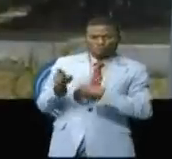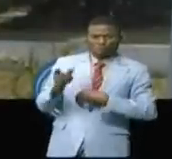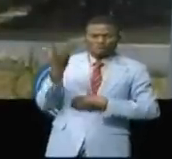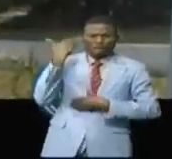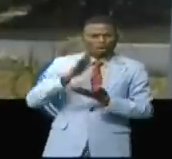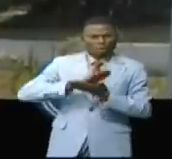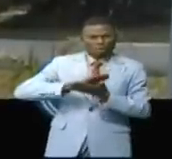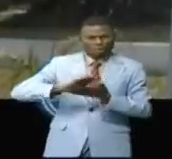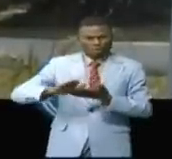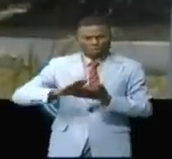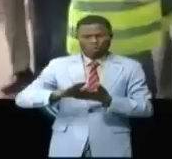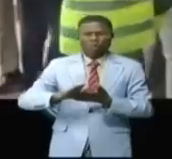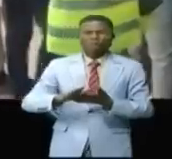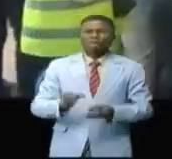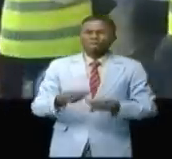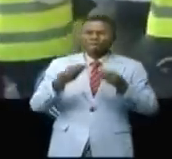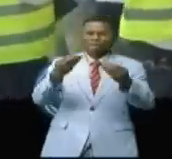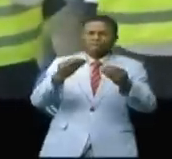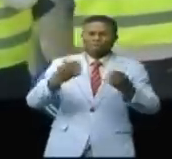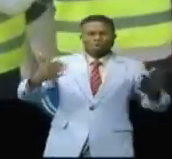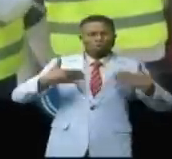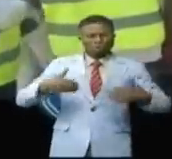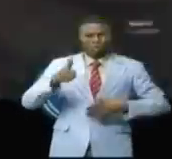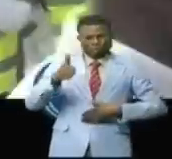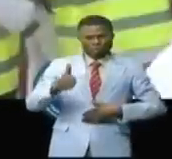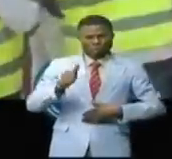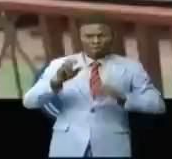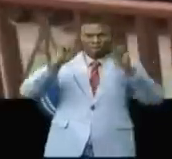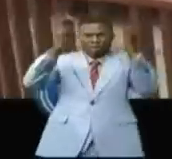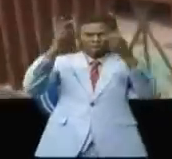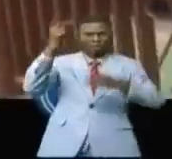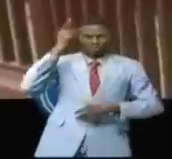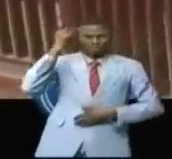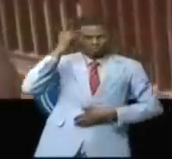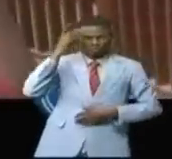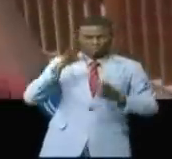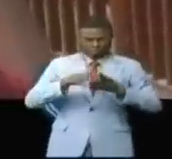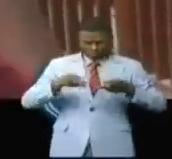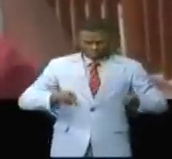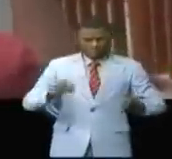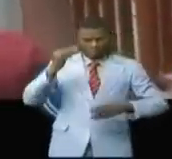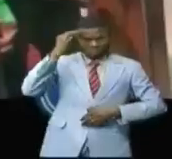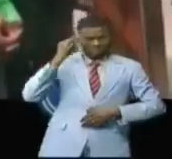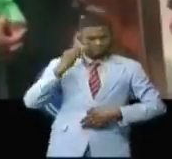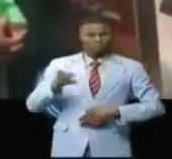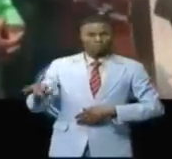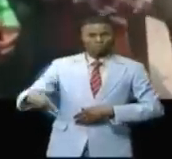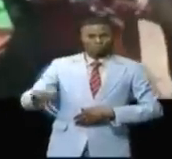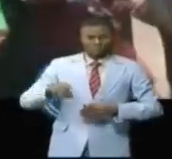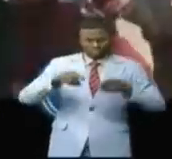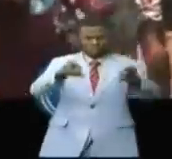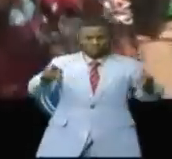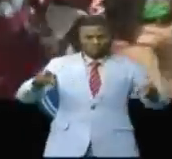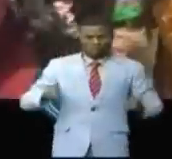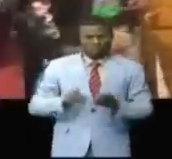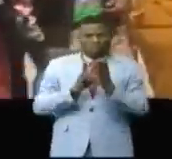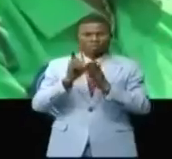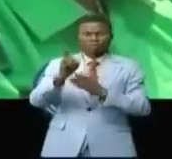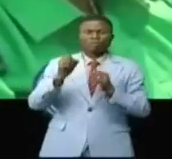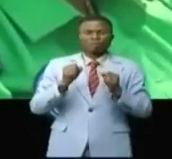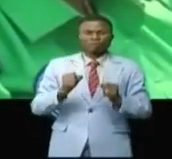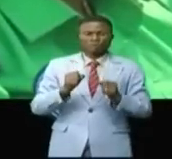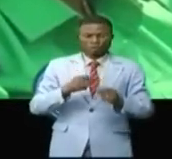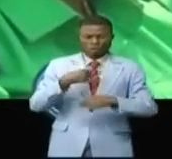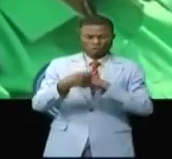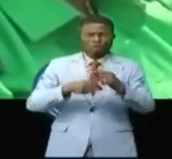notre source d'air et de l'oxygène la ville de kinshasa par les billets ministre provincial de l'environnement et développement durable a lancé